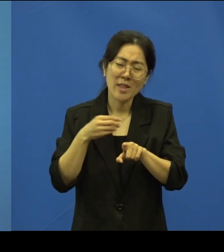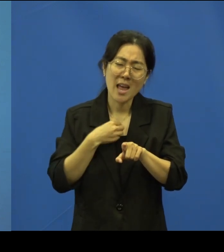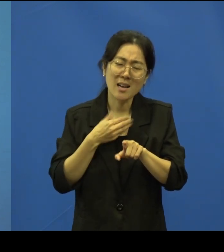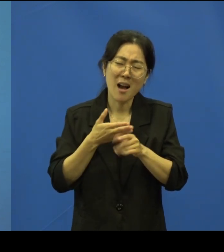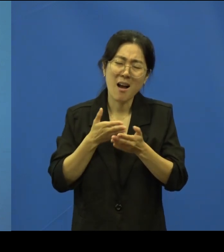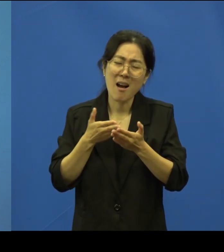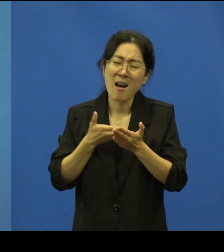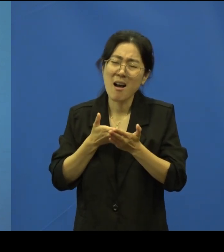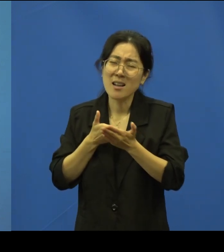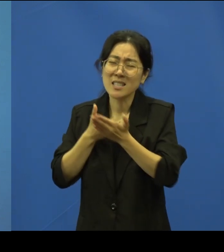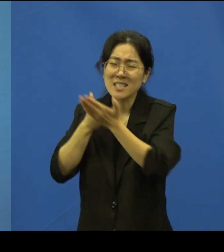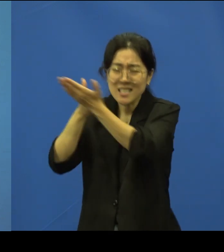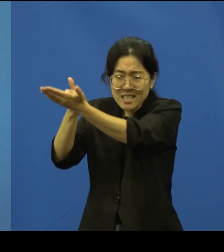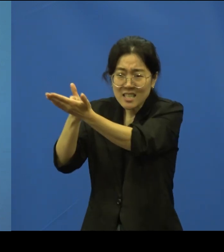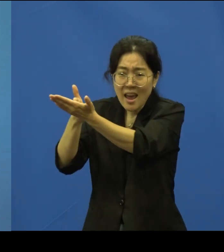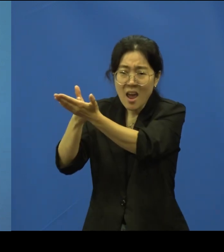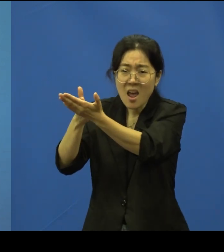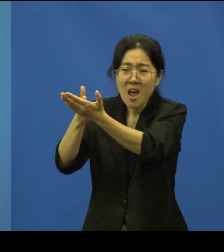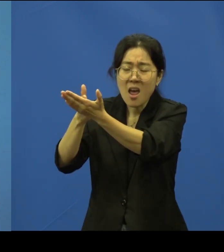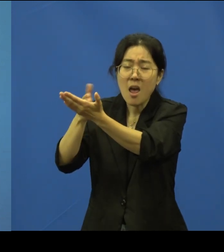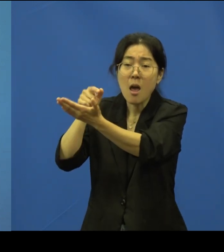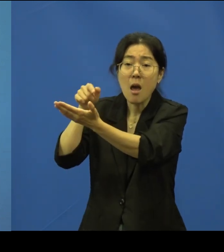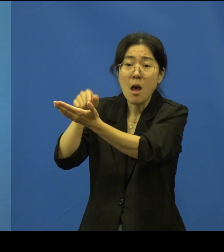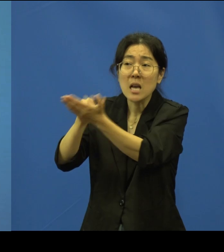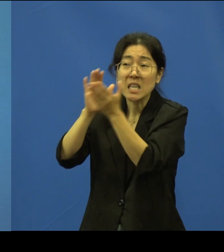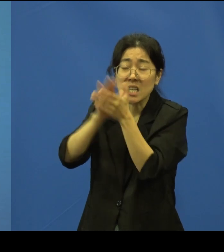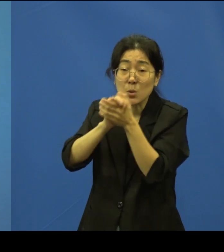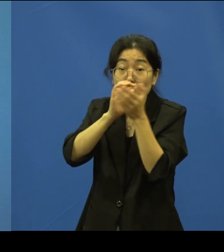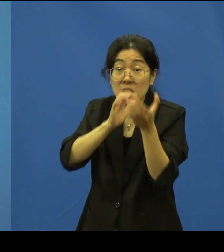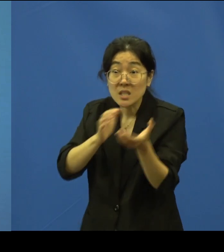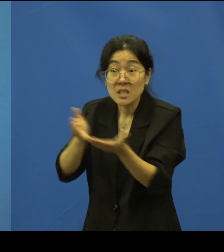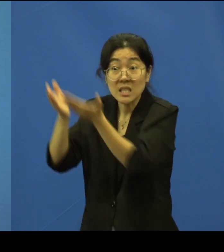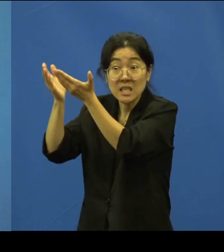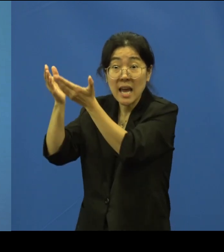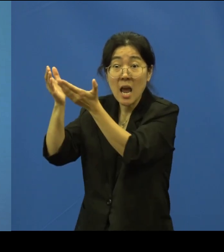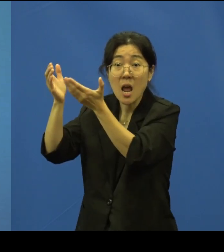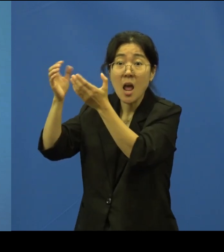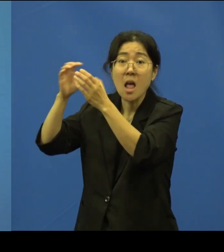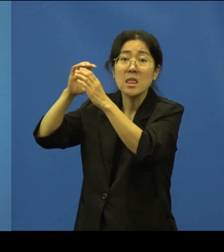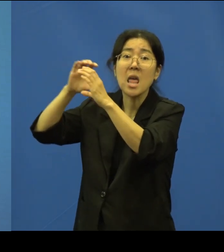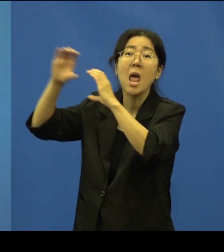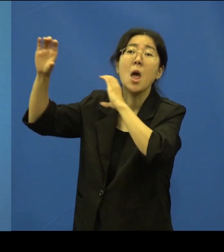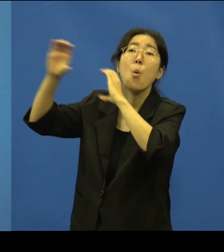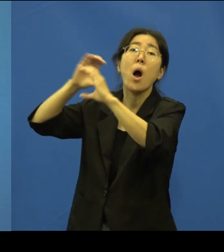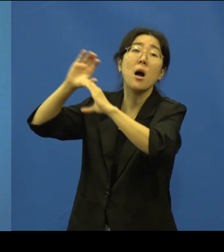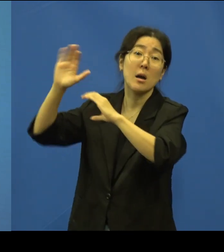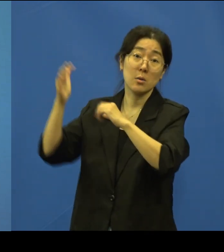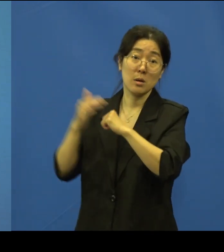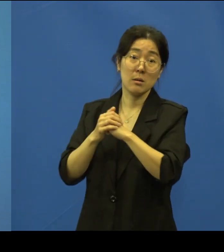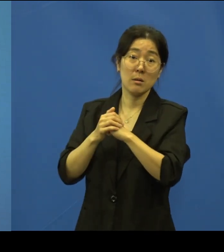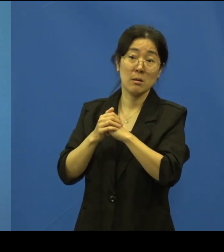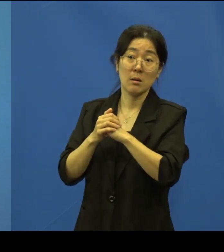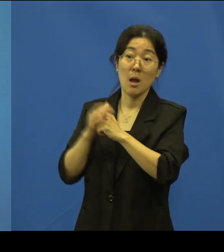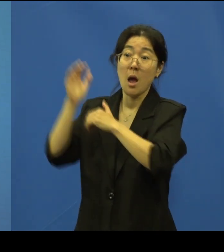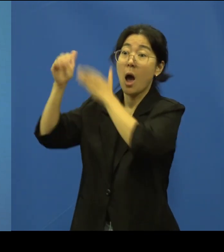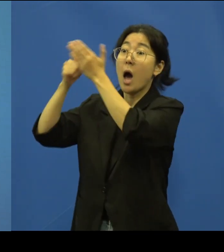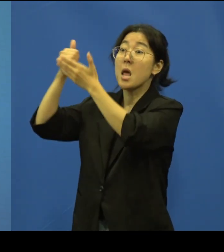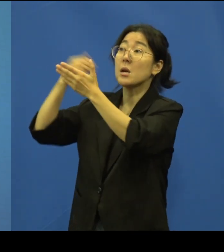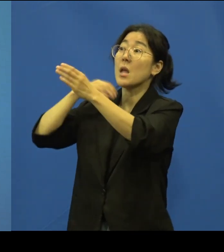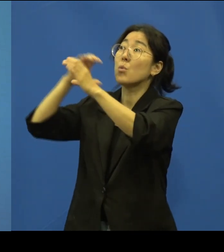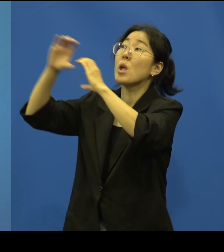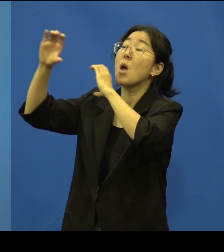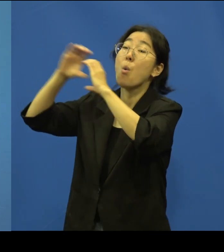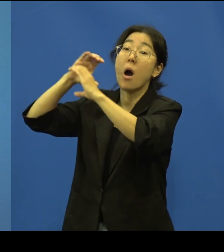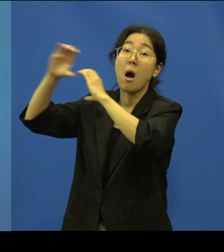주님의 임재를 날마다 경험하게 되는 거예요. 그러다 보면 기도가 깊어지게 되고, 그래서 그 기도 제목 쓴 거를 다 읽다가 보면은